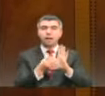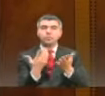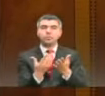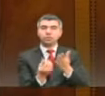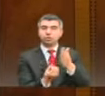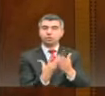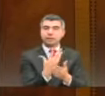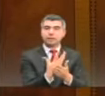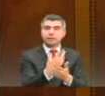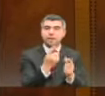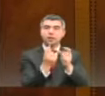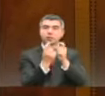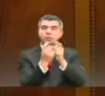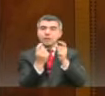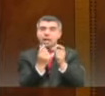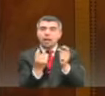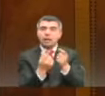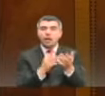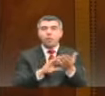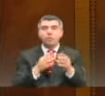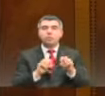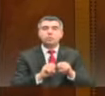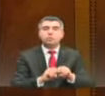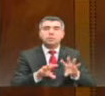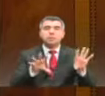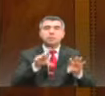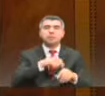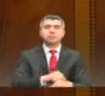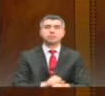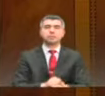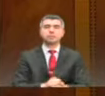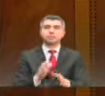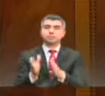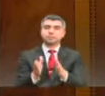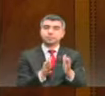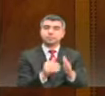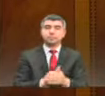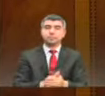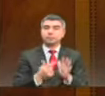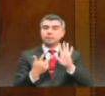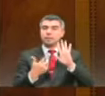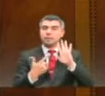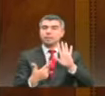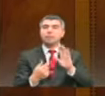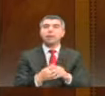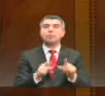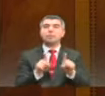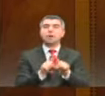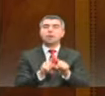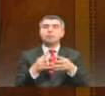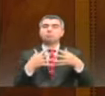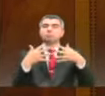المؤسسات والمقاولات العمومية وتعميم تفعيله. سابعا: وضع آليات الشفافية في تدبير المال